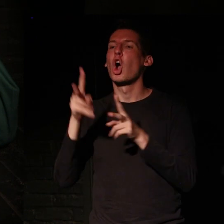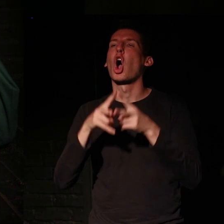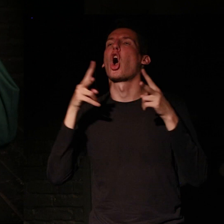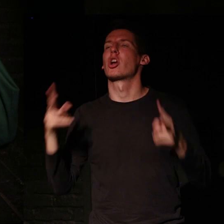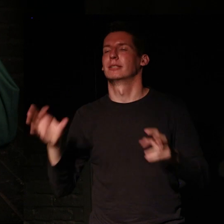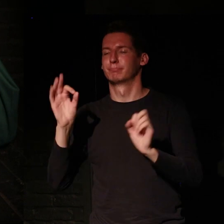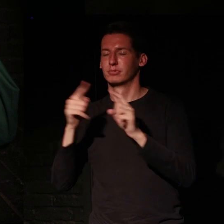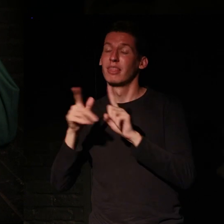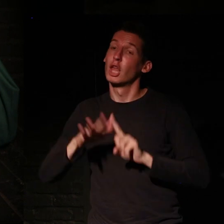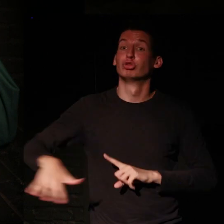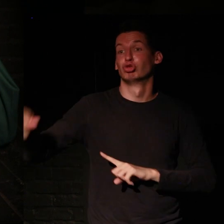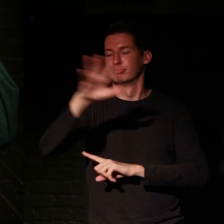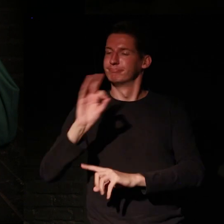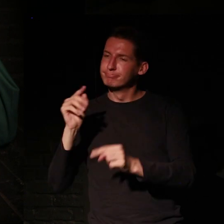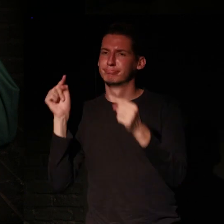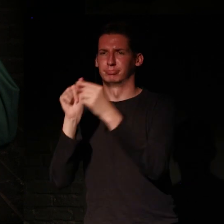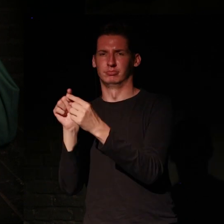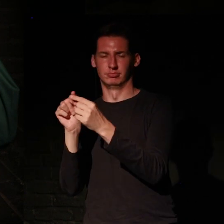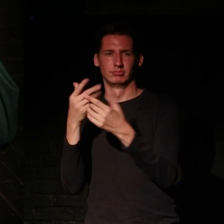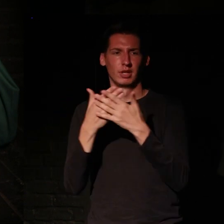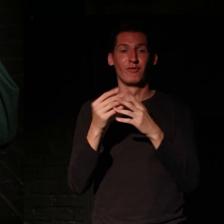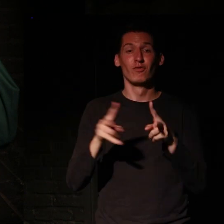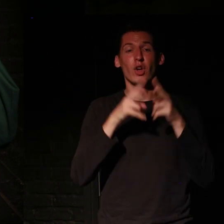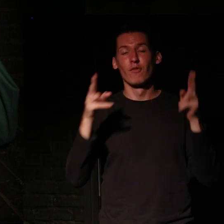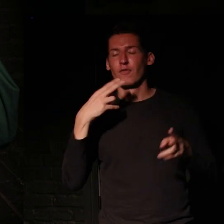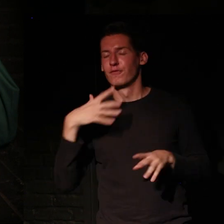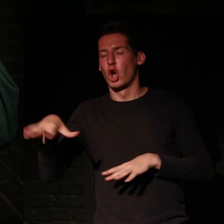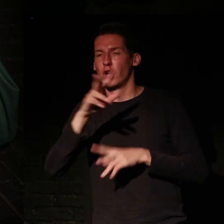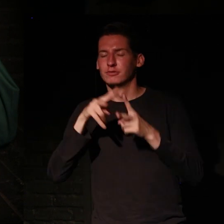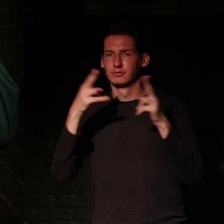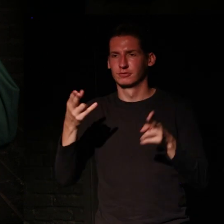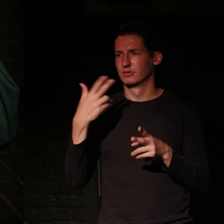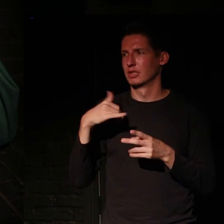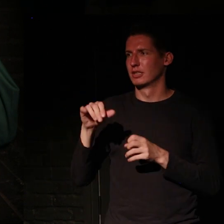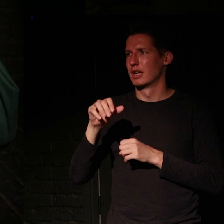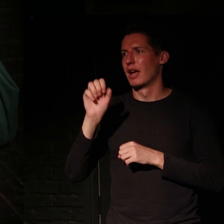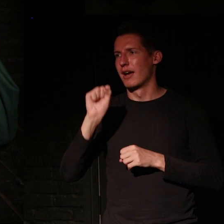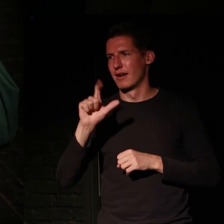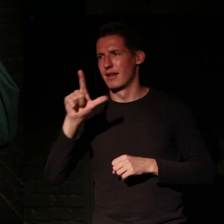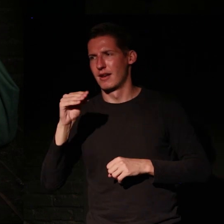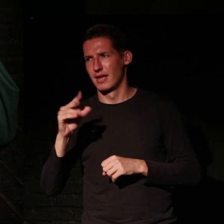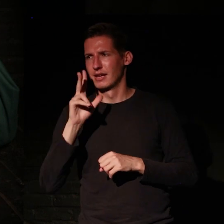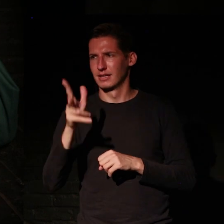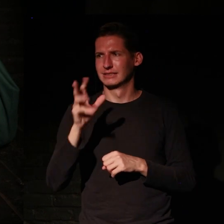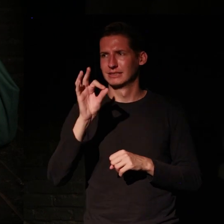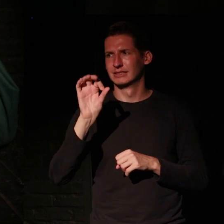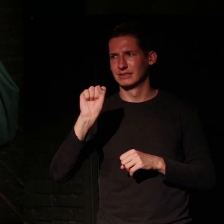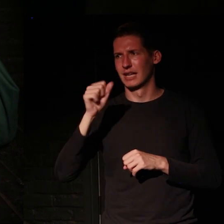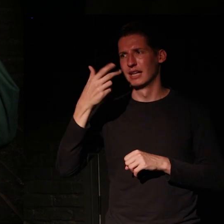i tego obszaru, bo to wszystko dzieje się w Aleksandrii, a więc w diasporze. Tutaj jeszcze